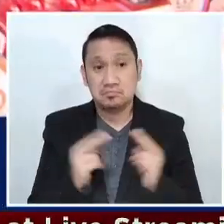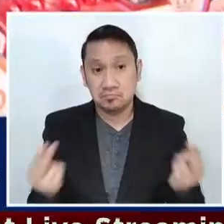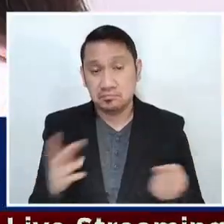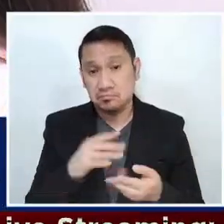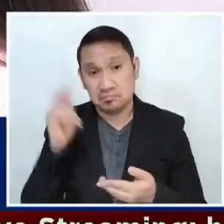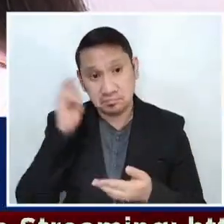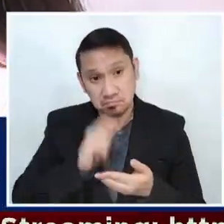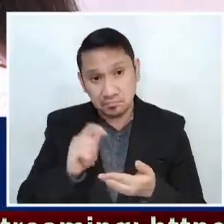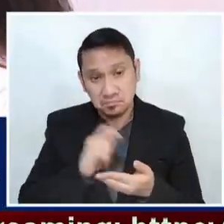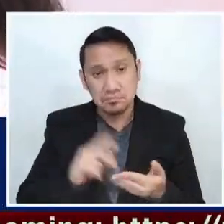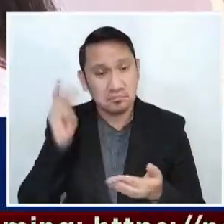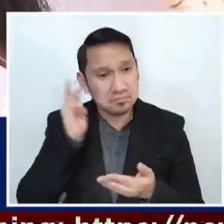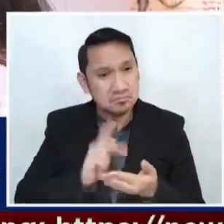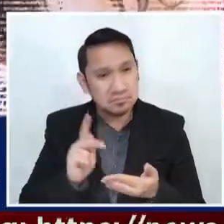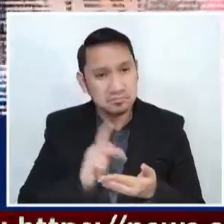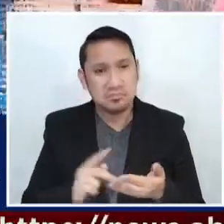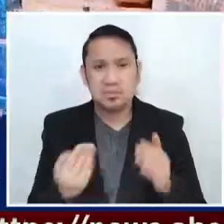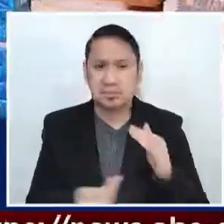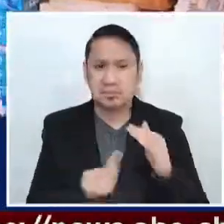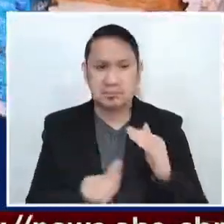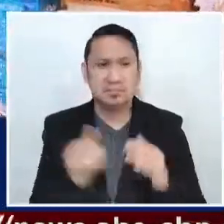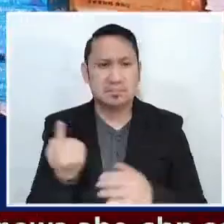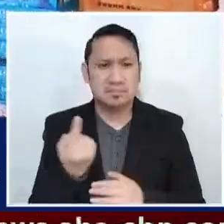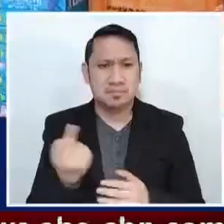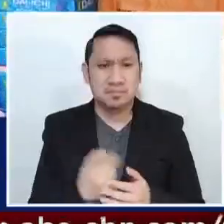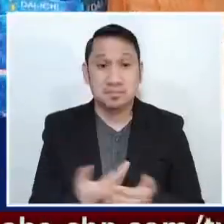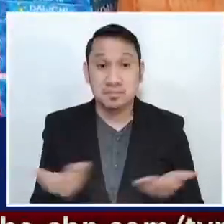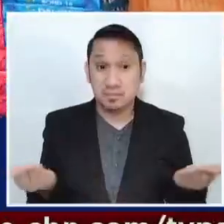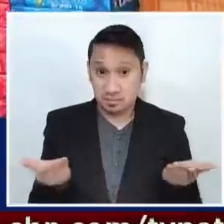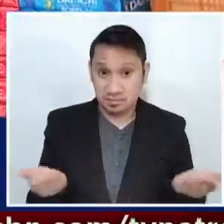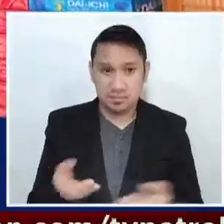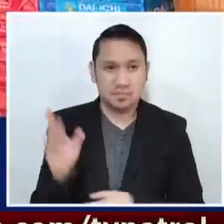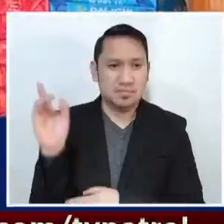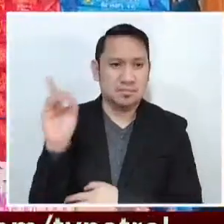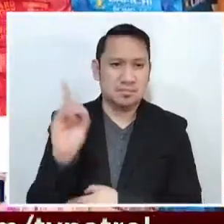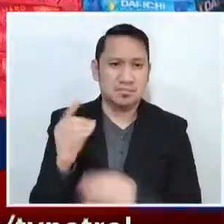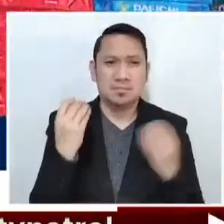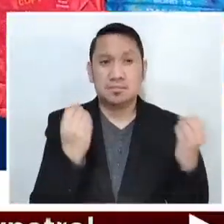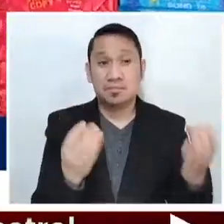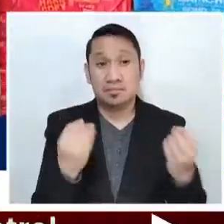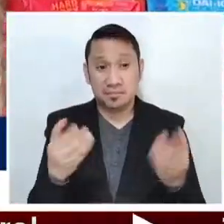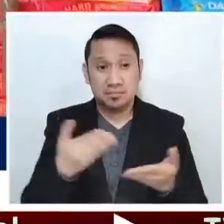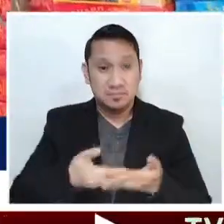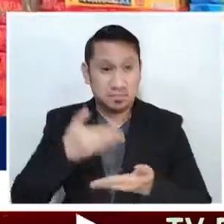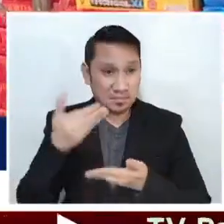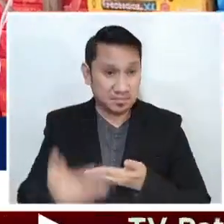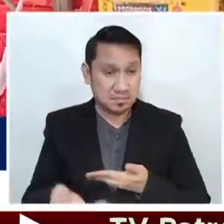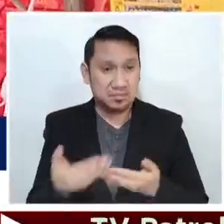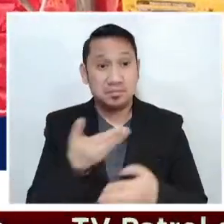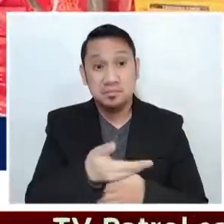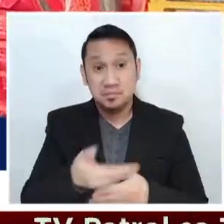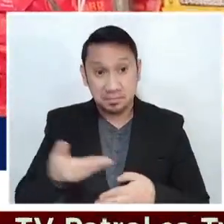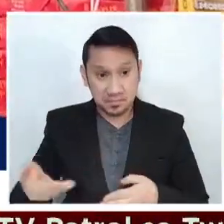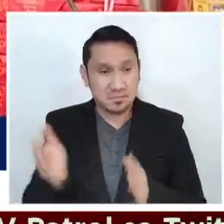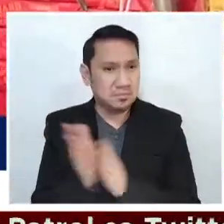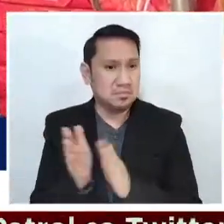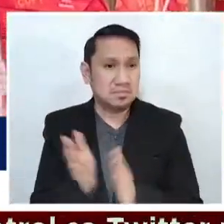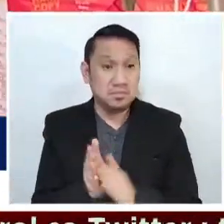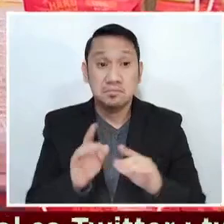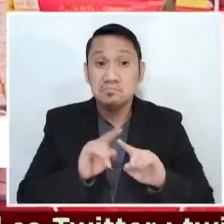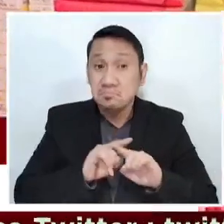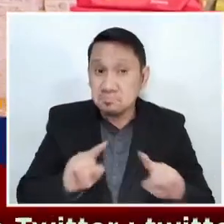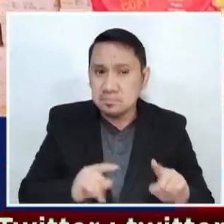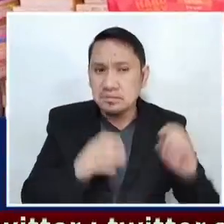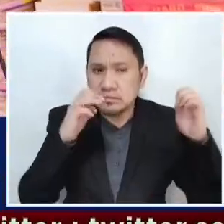ballpen, lapis, mga yung mga basic lang na ano. Dito sa Divisoria, mas madami na ang mga namimili ng mga school supplies, pero umaasa ang mga